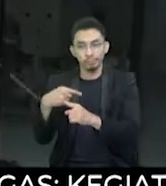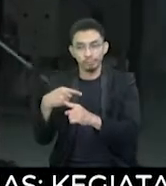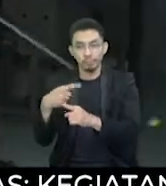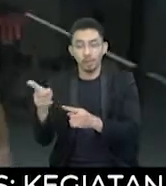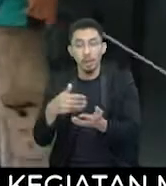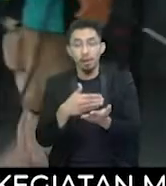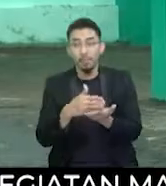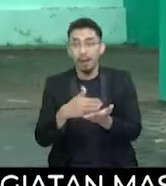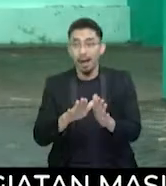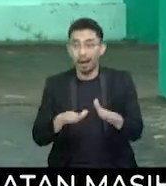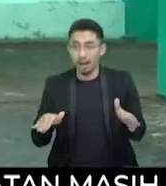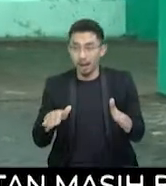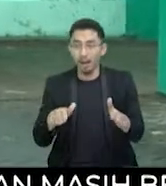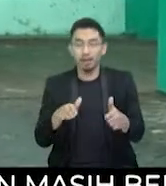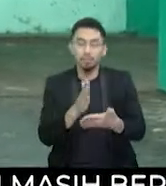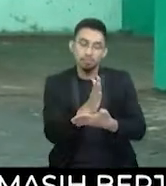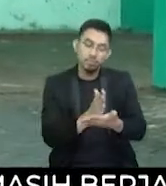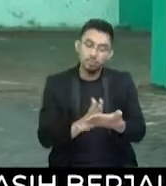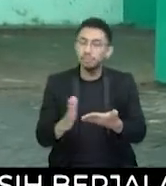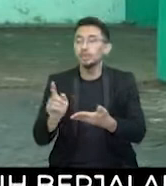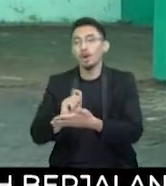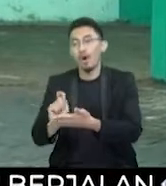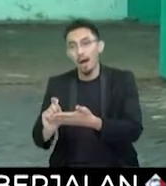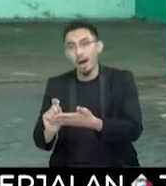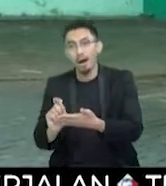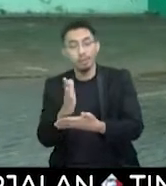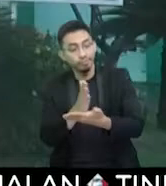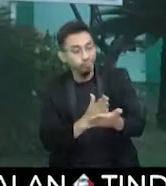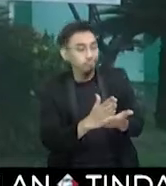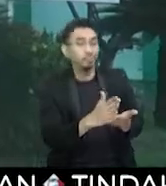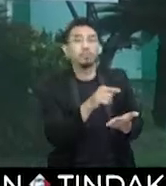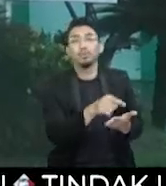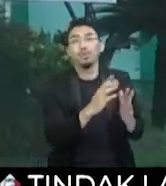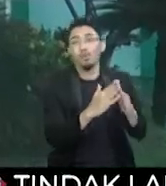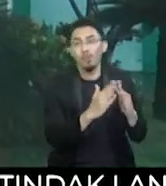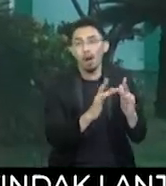sebagian besar lainnya menjalani isolasi terpusat di Hotel Asrama Haji Sukolilo, Surabaya.